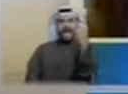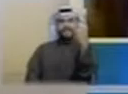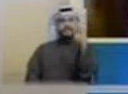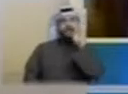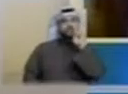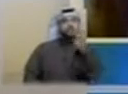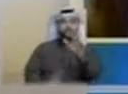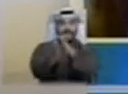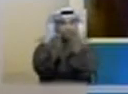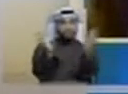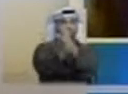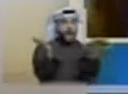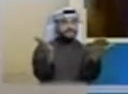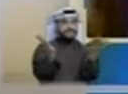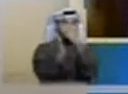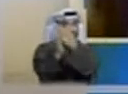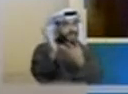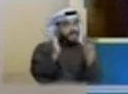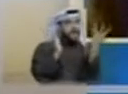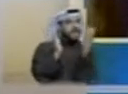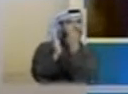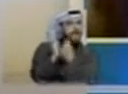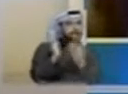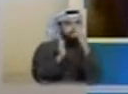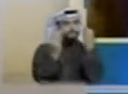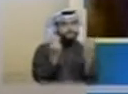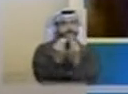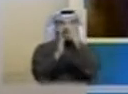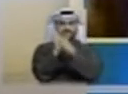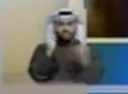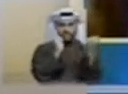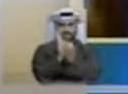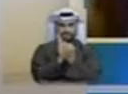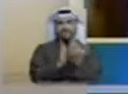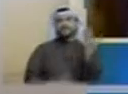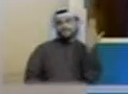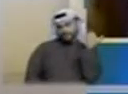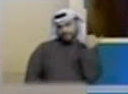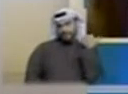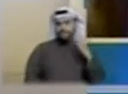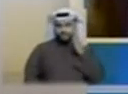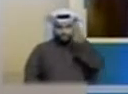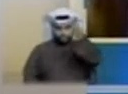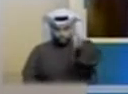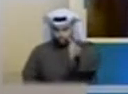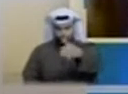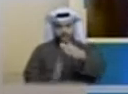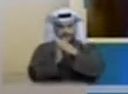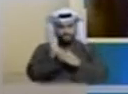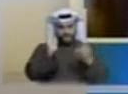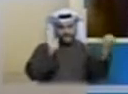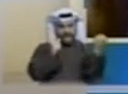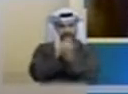صلاحية الجواز مع الإقامة. بمعنى كان في السابق لما أي كفيل يتوجه إلى إدارة شؤون الإقامة